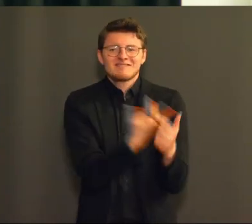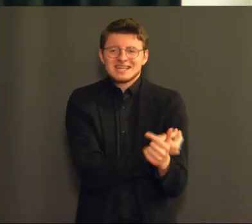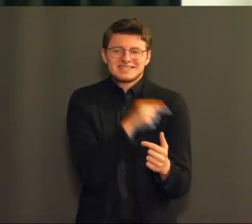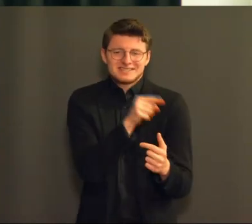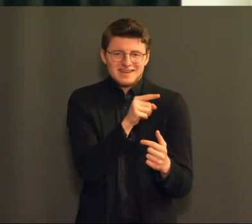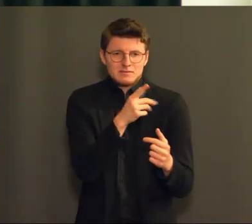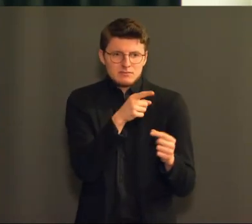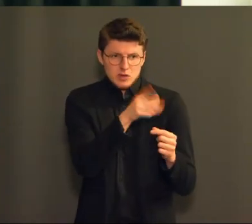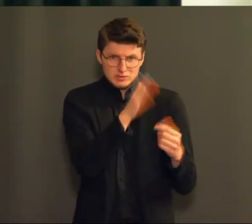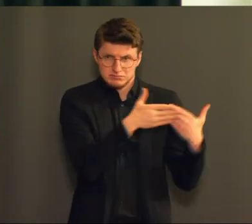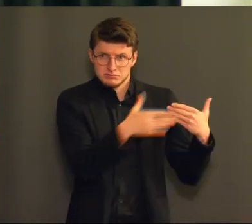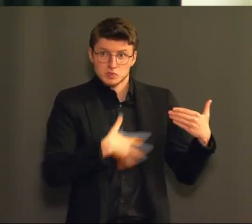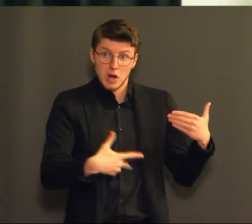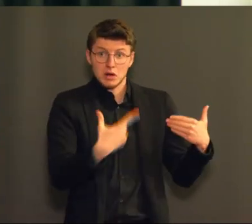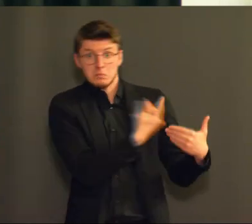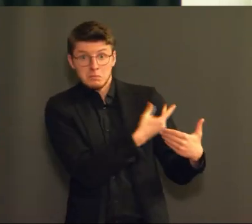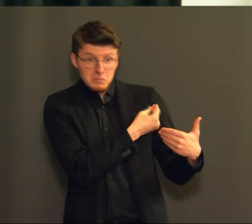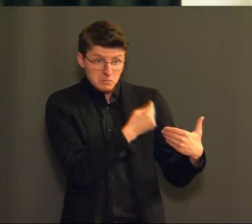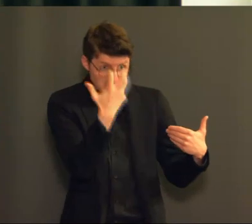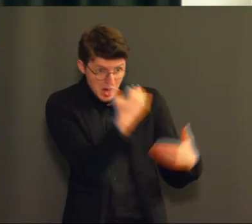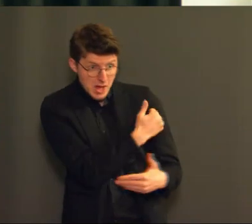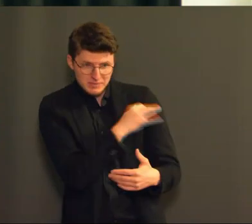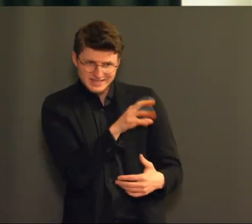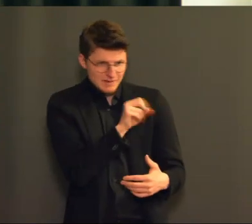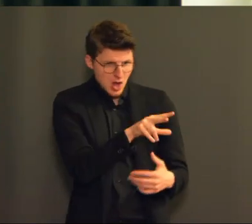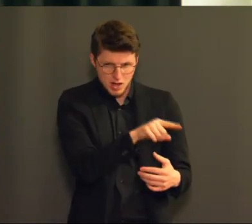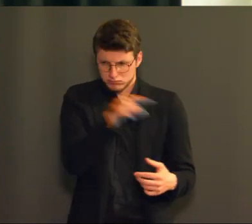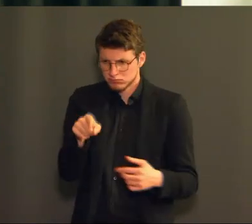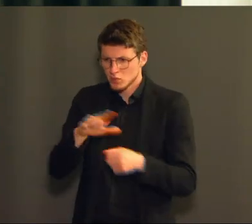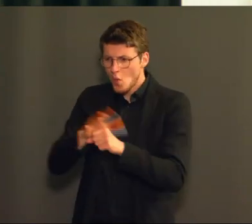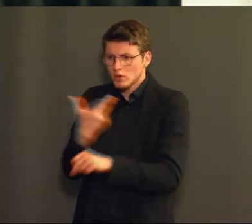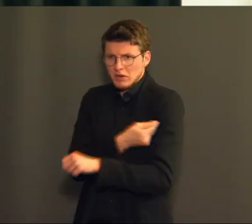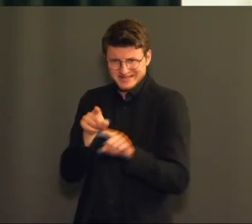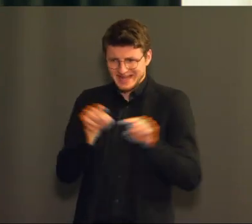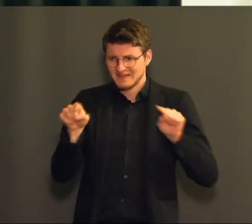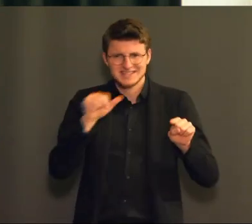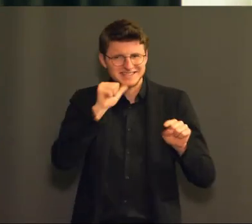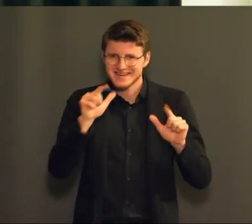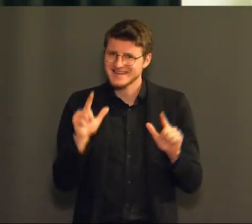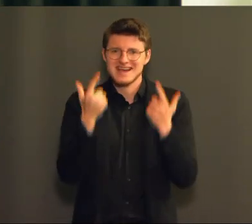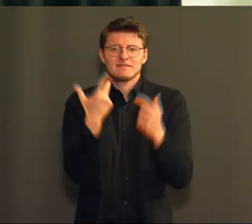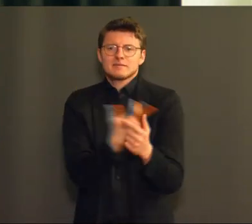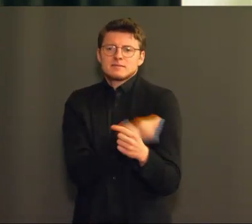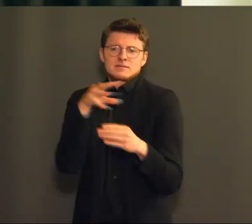nog vragen hebt, stel je die best aan je arts, zodat je een goed geïnformeerde beslissing kan nemen.